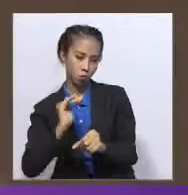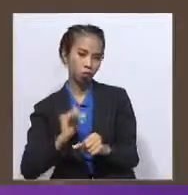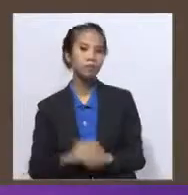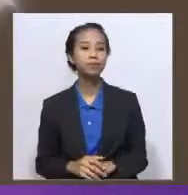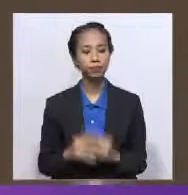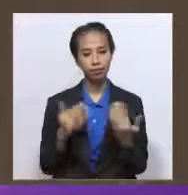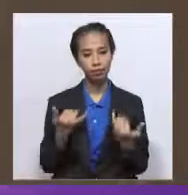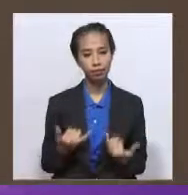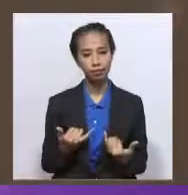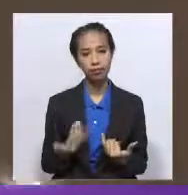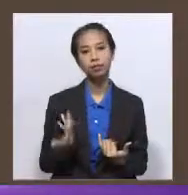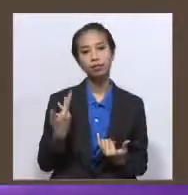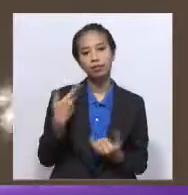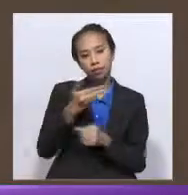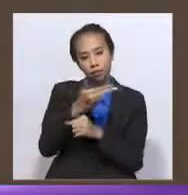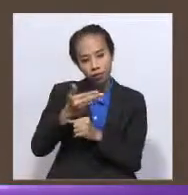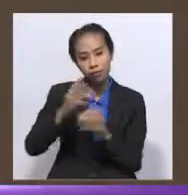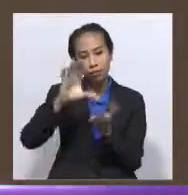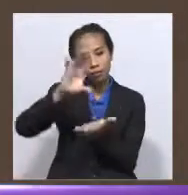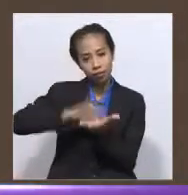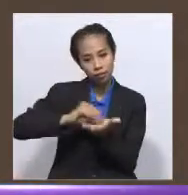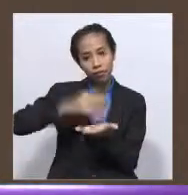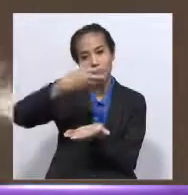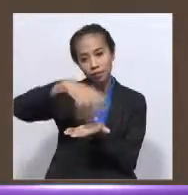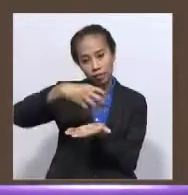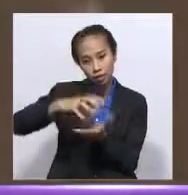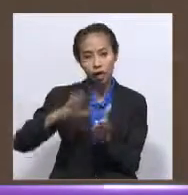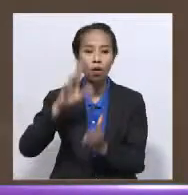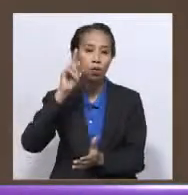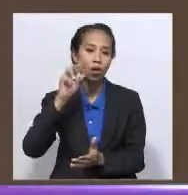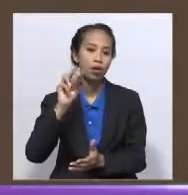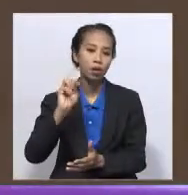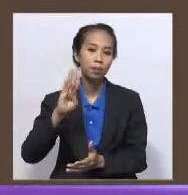านเด่นชัยศรีสันถ่ายภาพไปใช้วัชนะศรีทีมข่าว NBG รายงาน